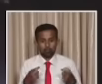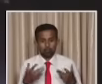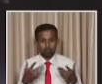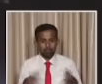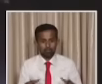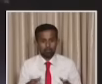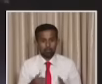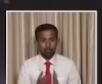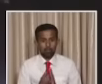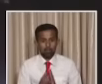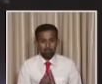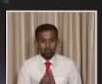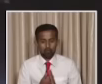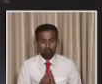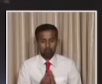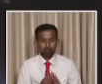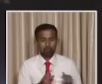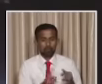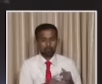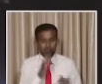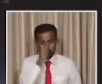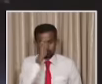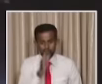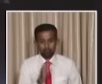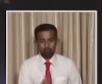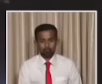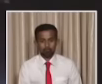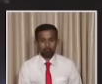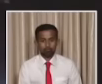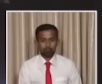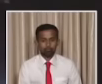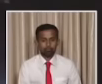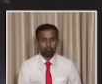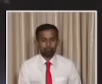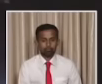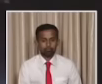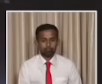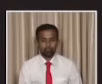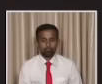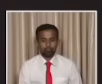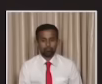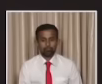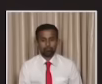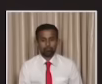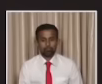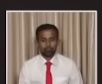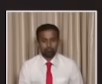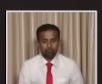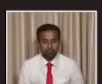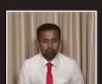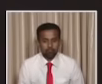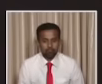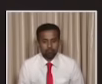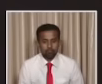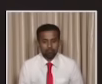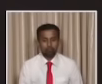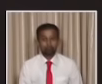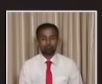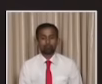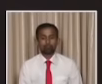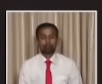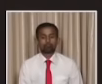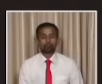කරපු ගෞරවය රුපුල් මහින්ද රාජපක්ෂ මහත්තයා දැඩි අදහසක් එතුමා ගැන. මම නෑ එහෙම කියන්න බෑ නෑ.